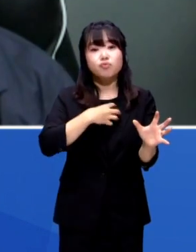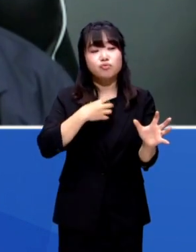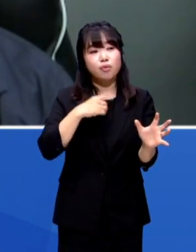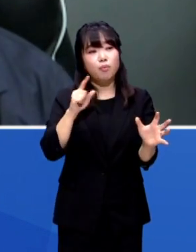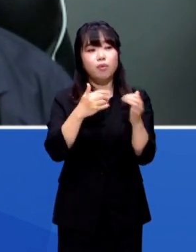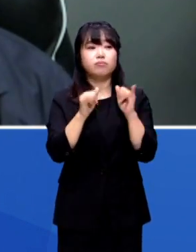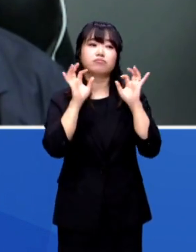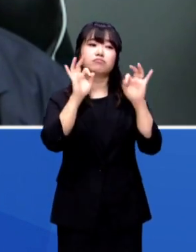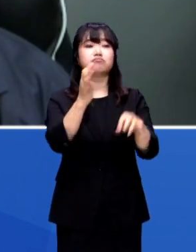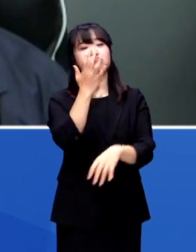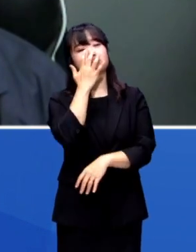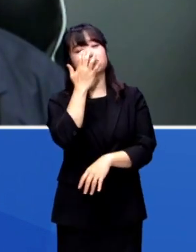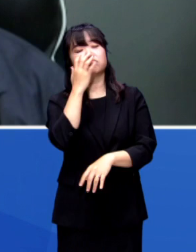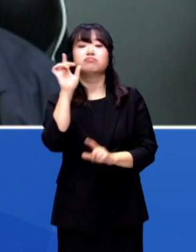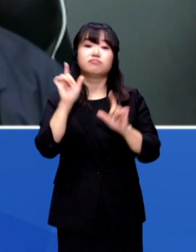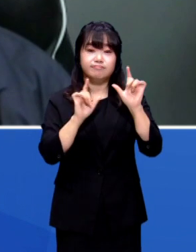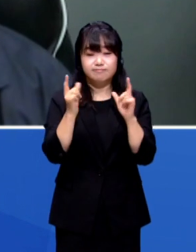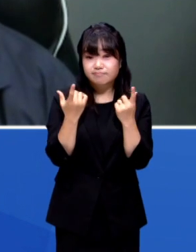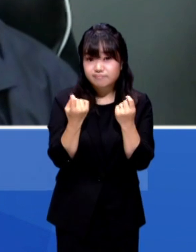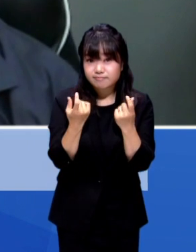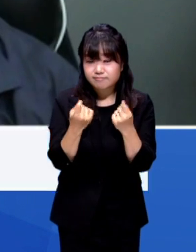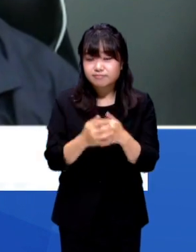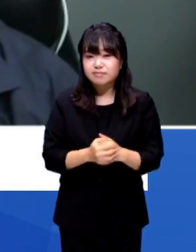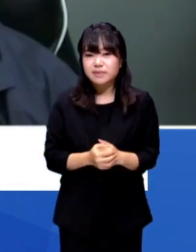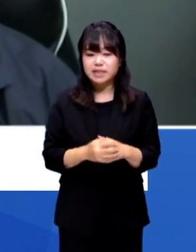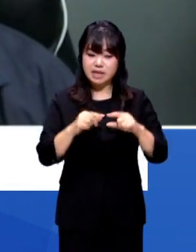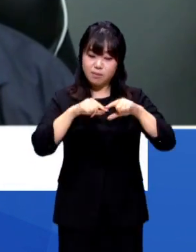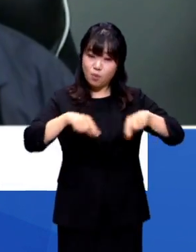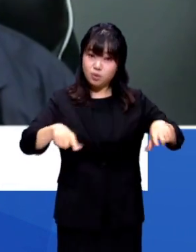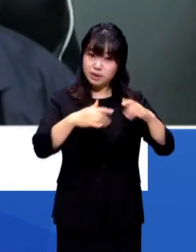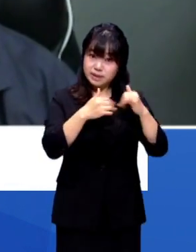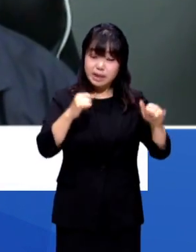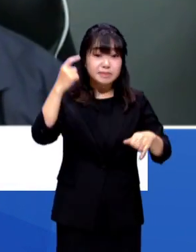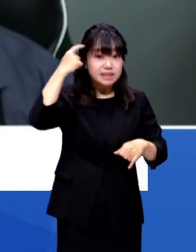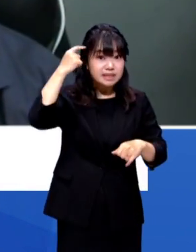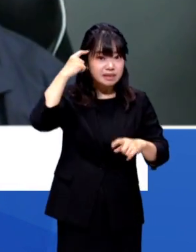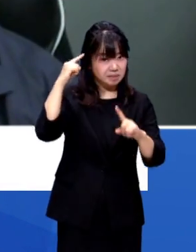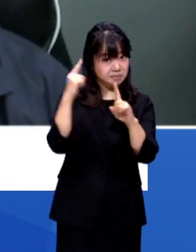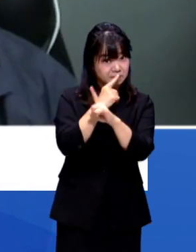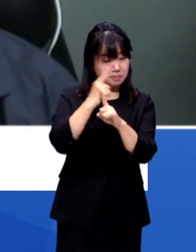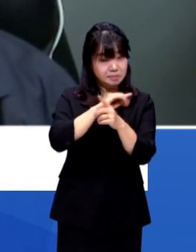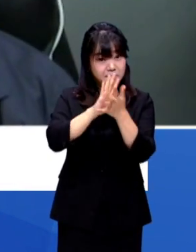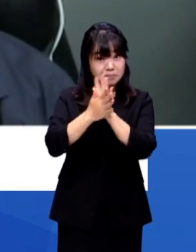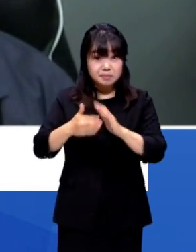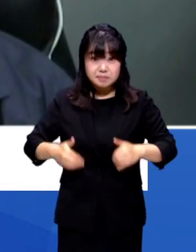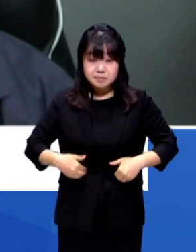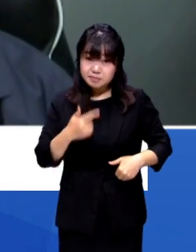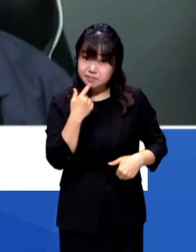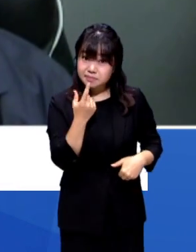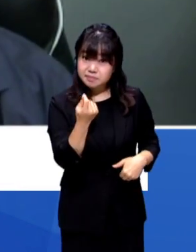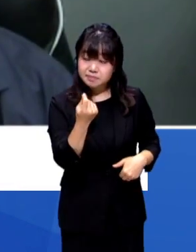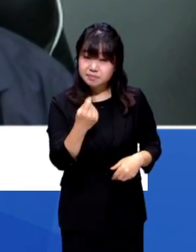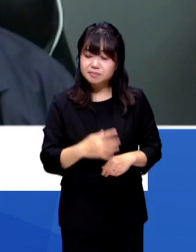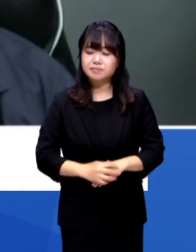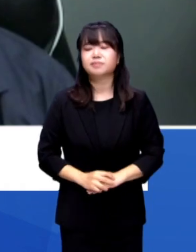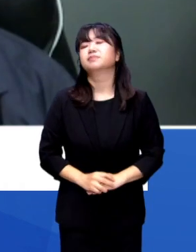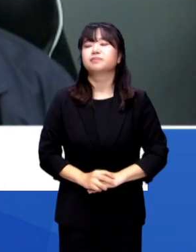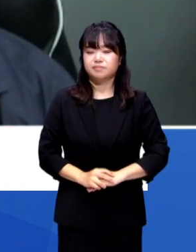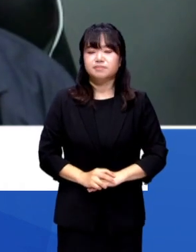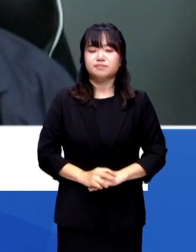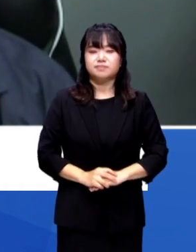다소 무감각하다는 지적도 있었습니다. 일반 시민들의 어떤 인식 개선이 좀 필요하겠습니까?